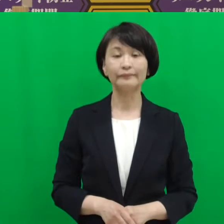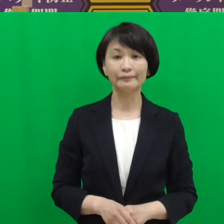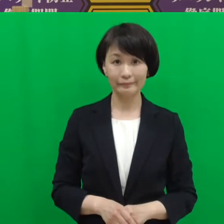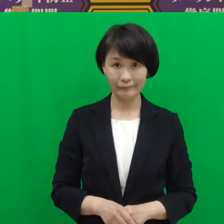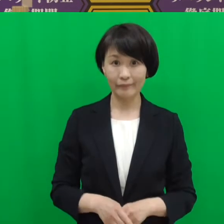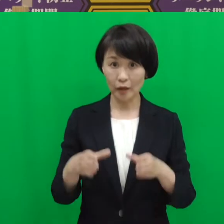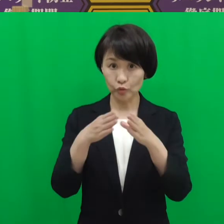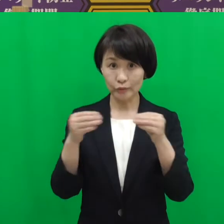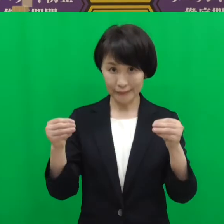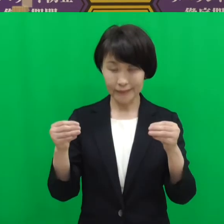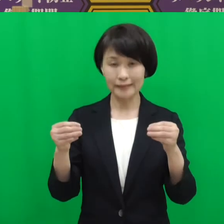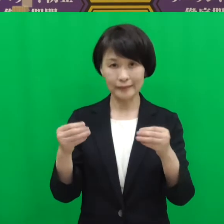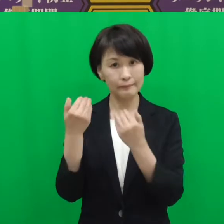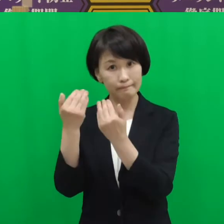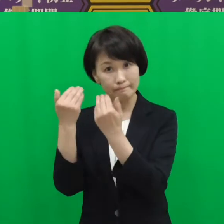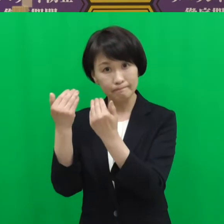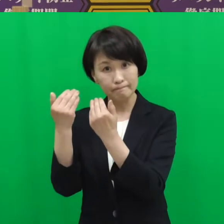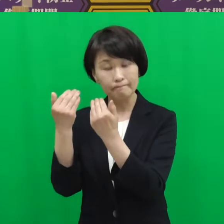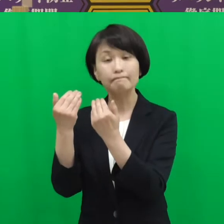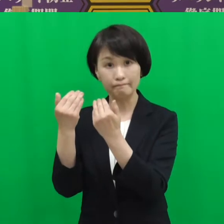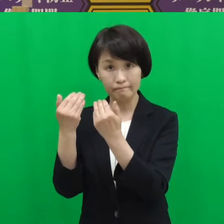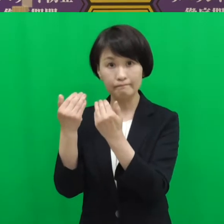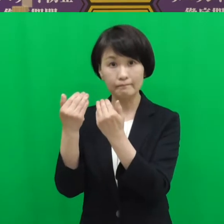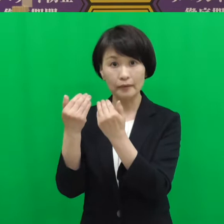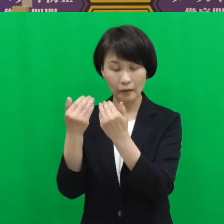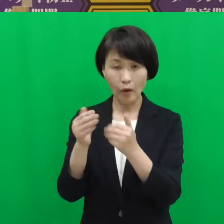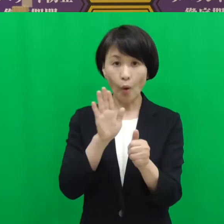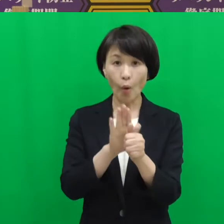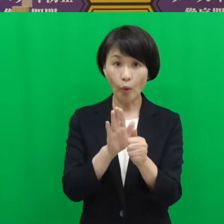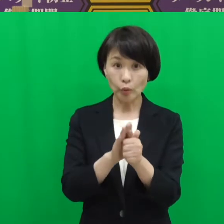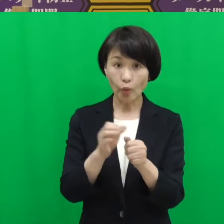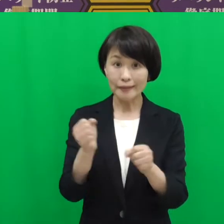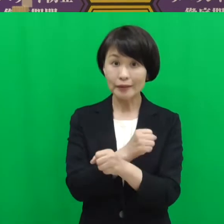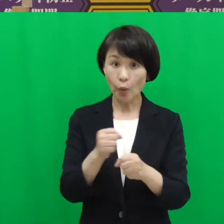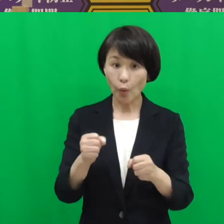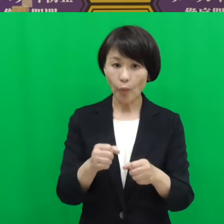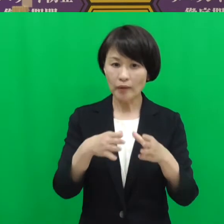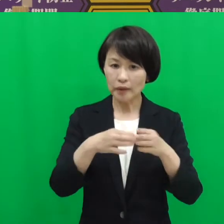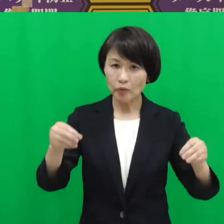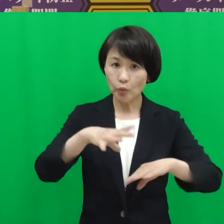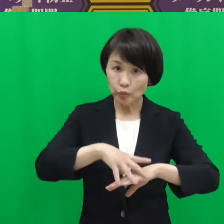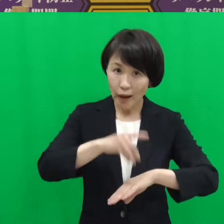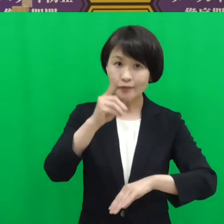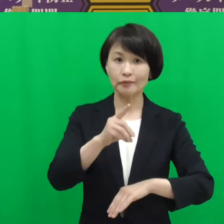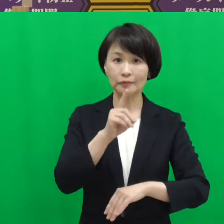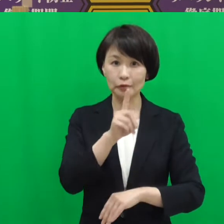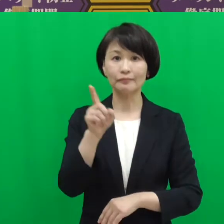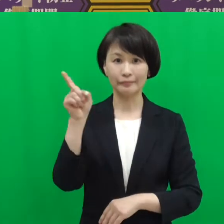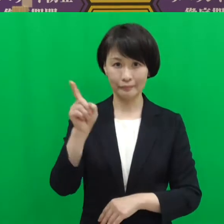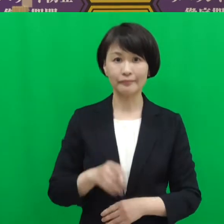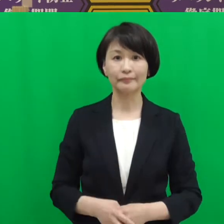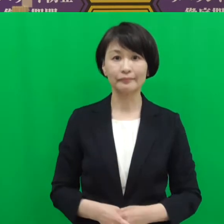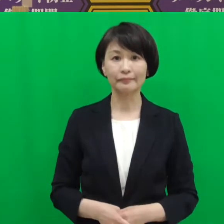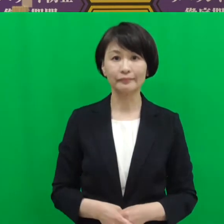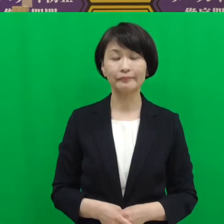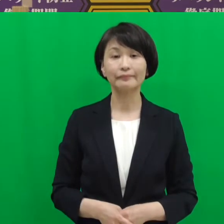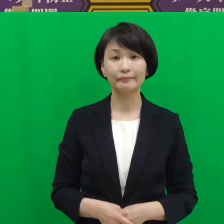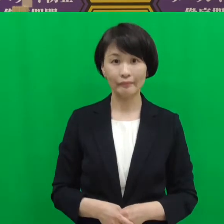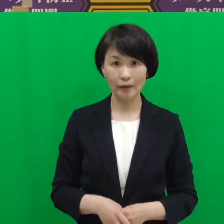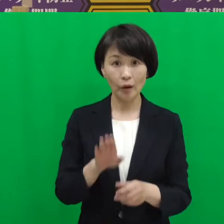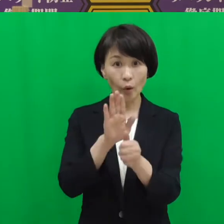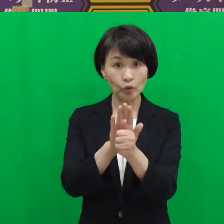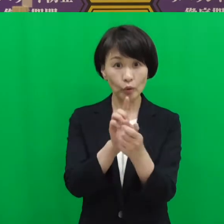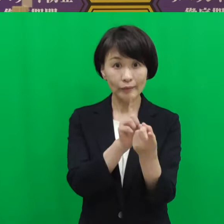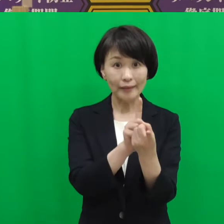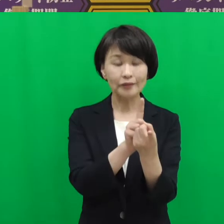国に確認いたしましたが、このような補助事業は全国初の取り組みということでございました。補助の対